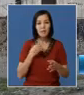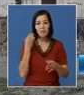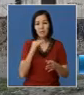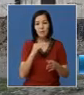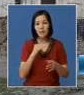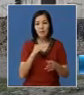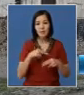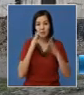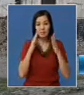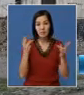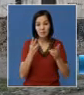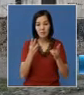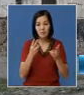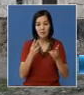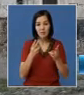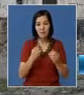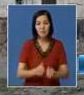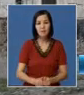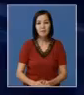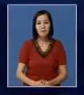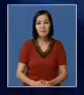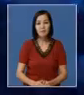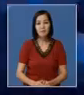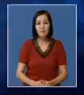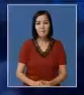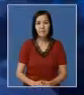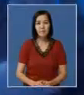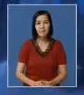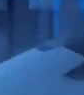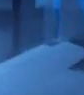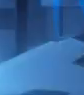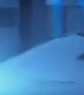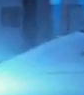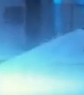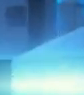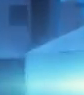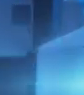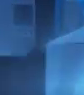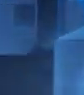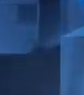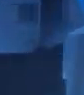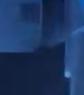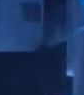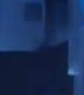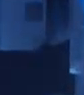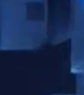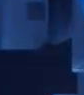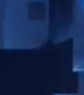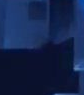да естен шығармауды тағы бір мәрте ескертті. Камшат Мұхамеджан, Абзал Нүсіп, Жетісу арнасы, Талдықорған.